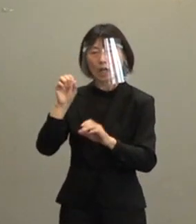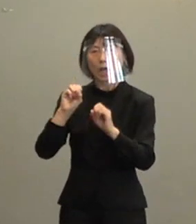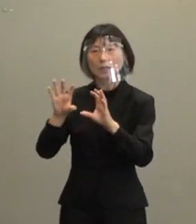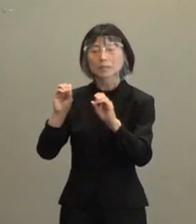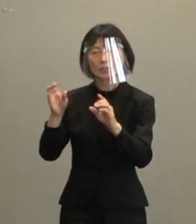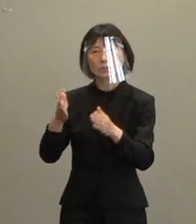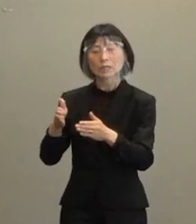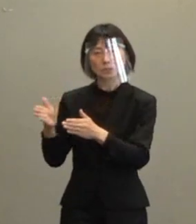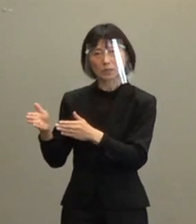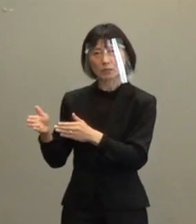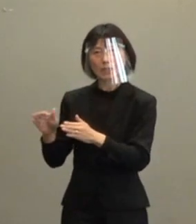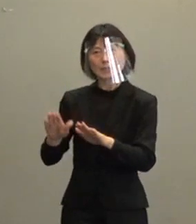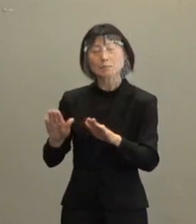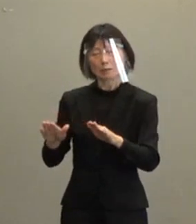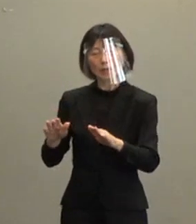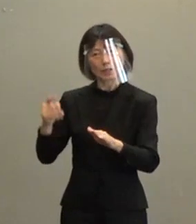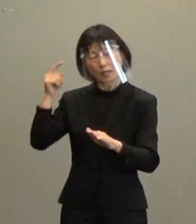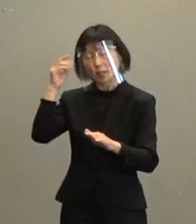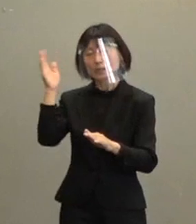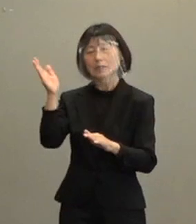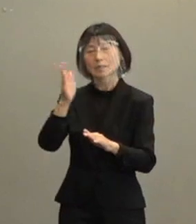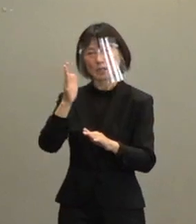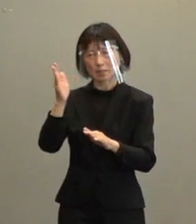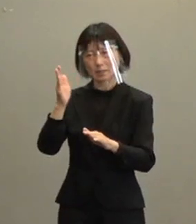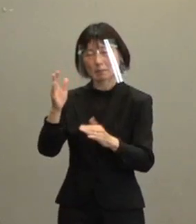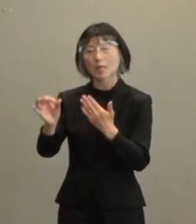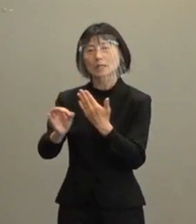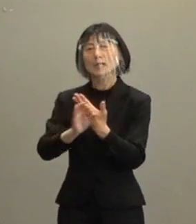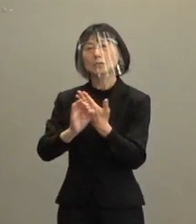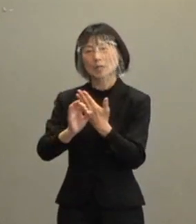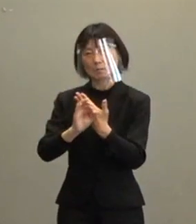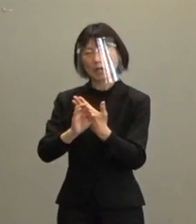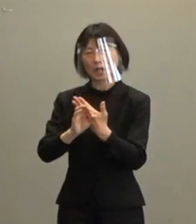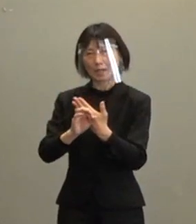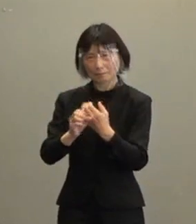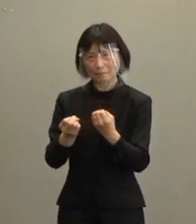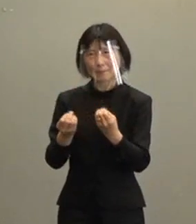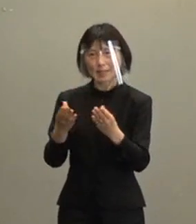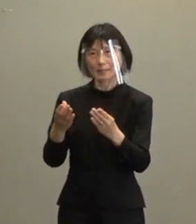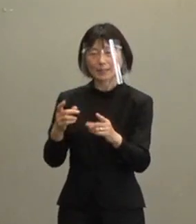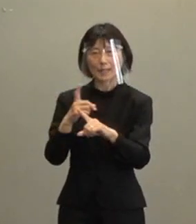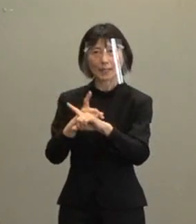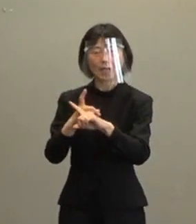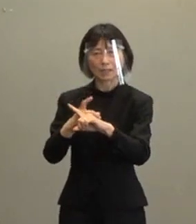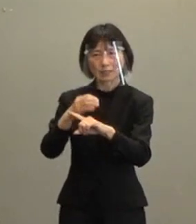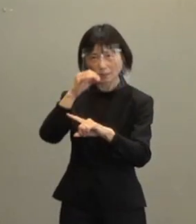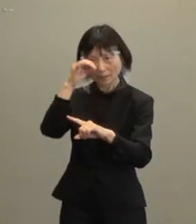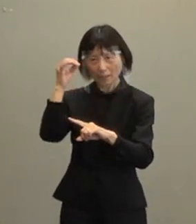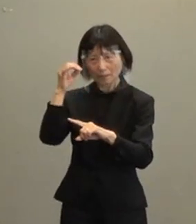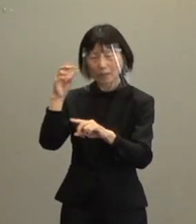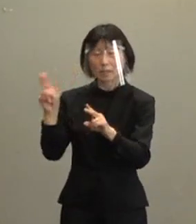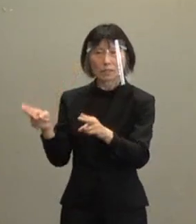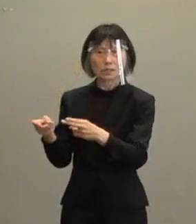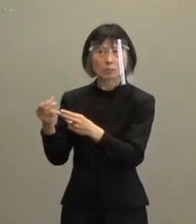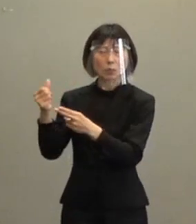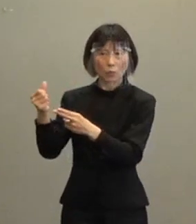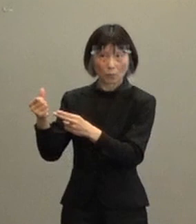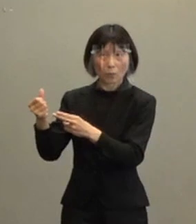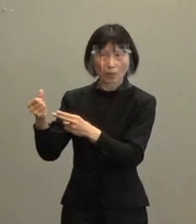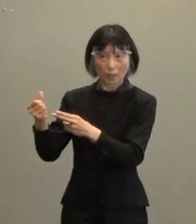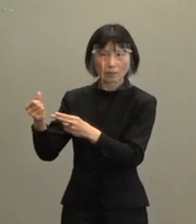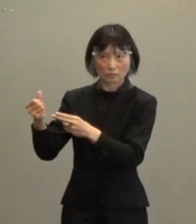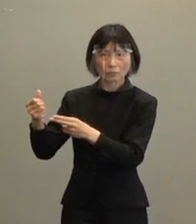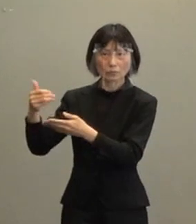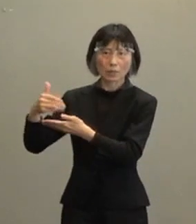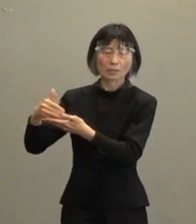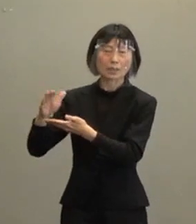をしていくのは現時点では考えておりませんけれども、例えば新たな科学的知見であったり、新たな専門家の見解が示されていく